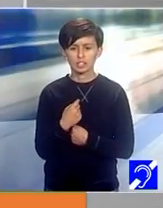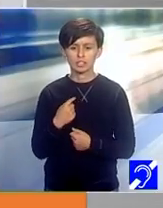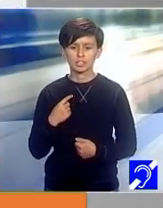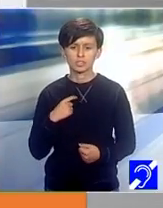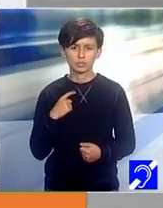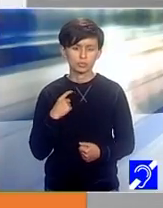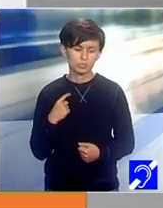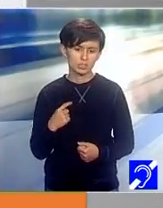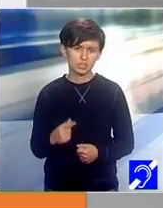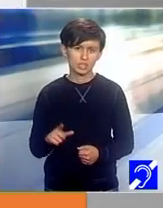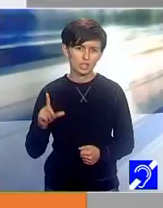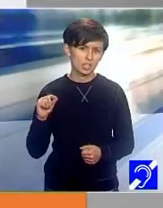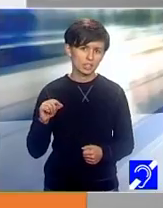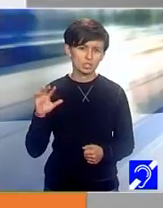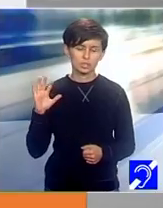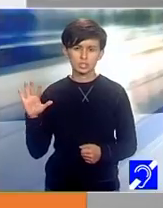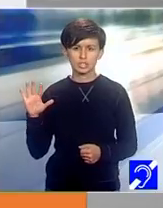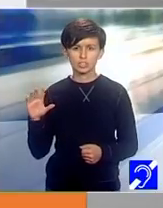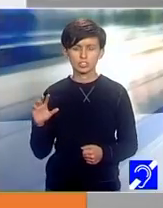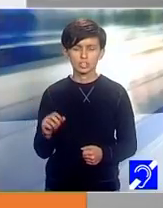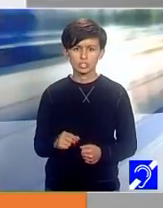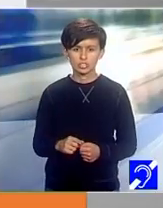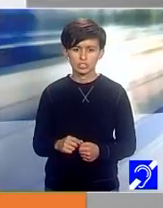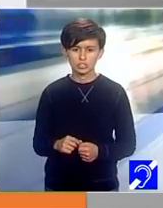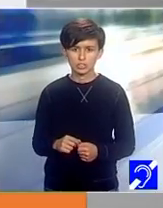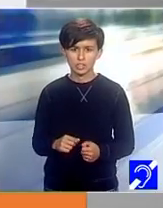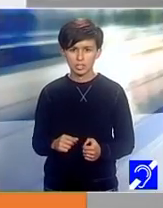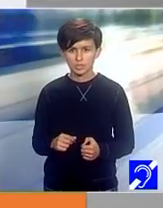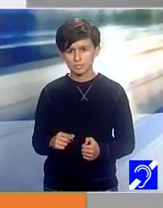între 25 și până, nu știu,